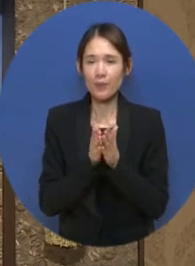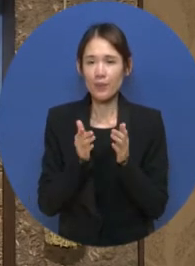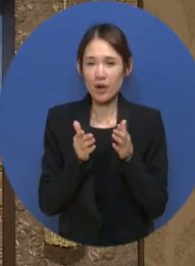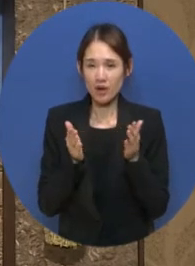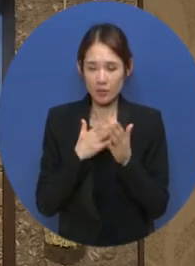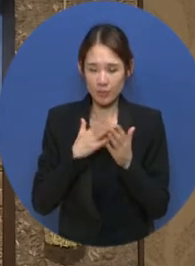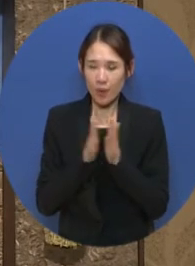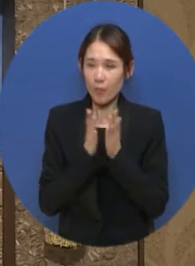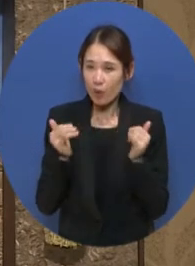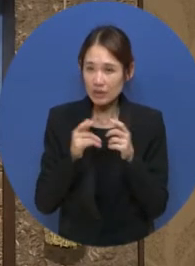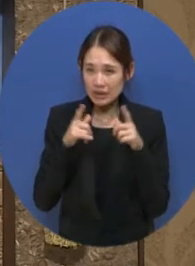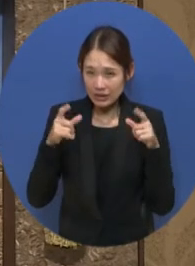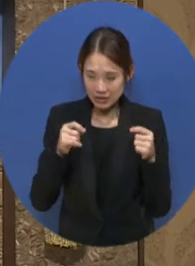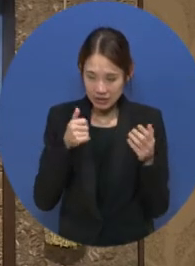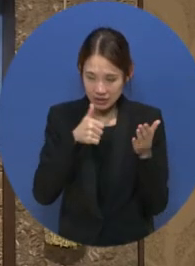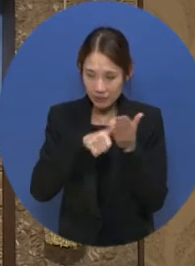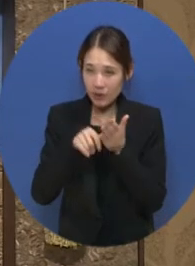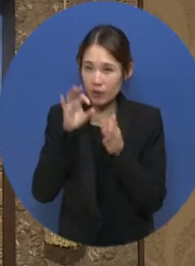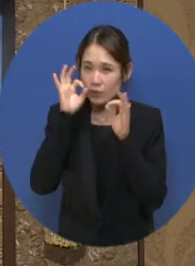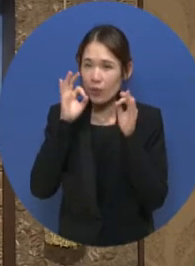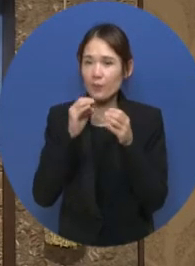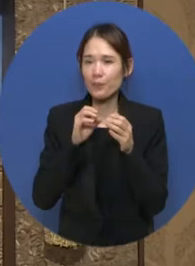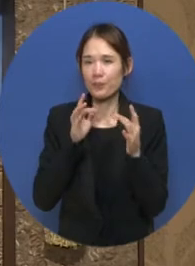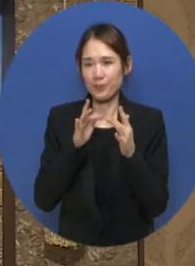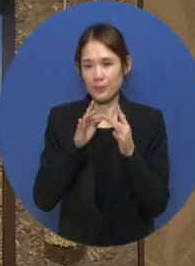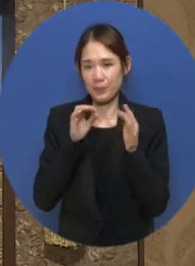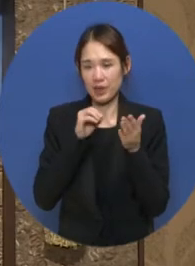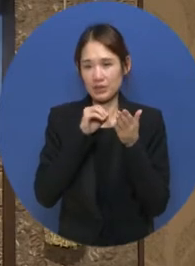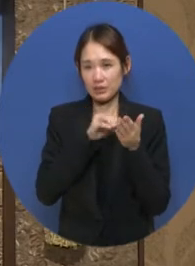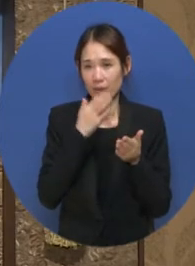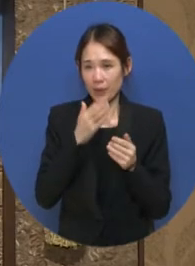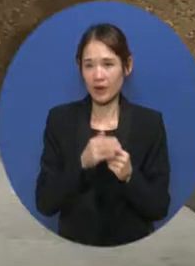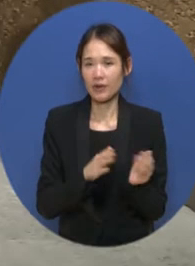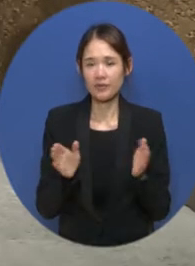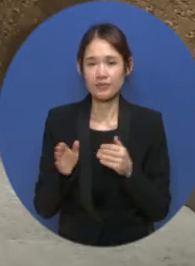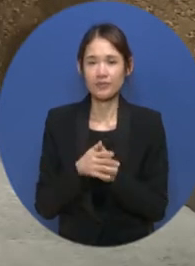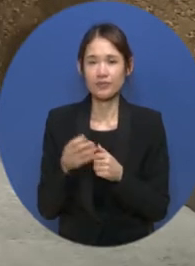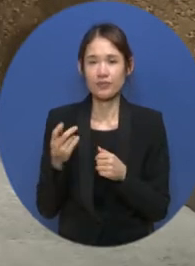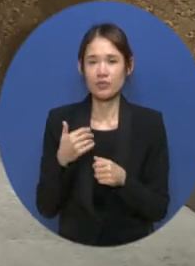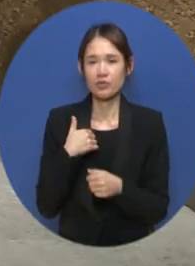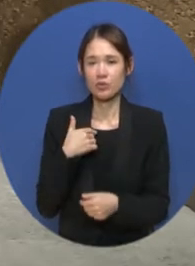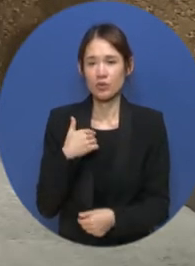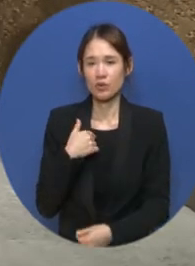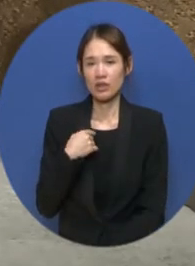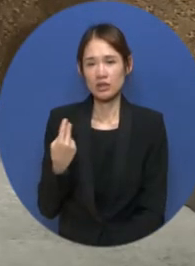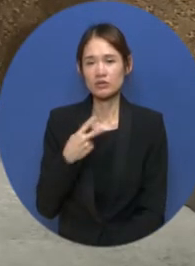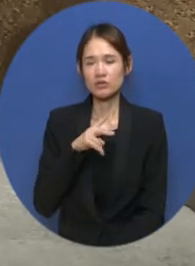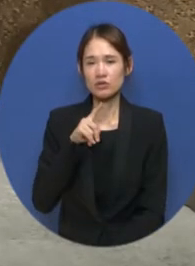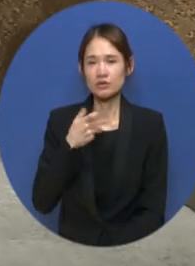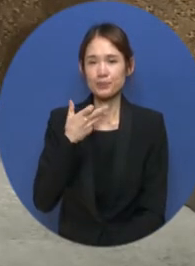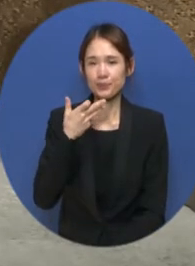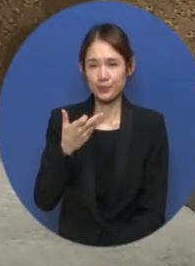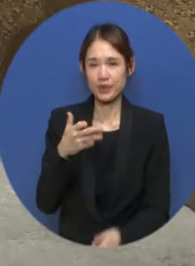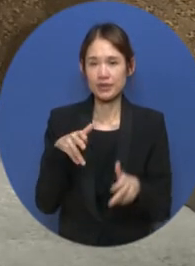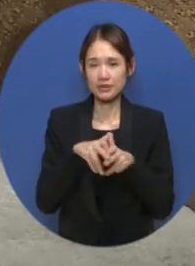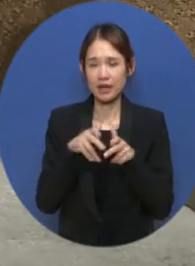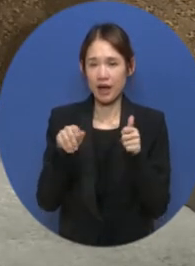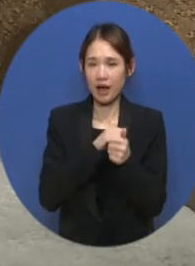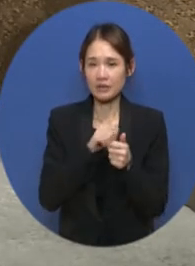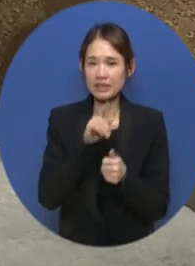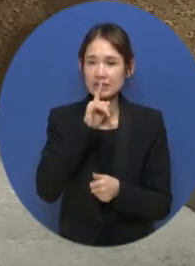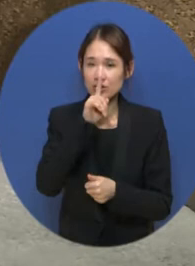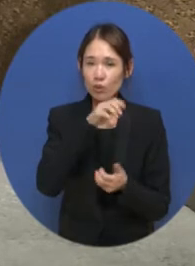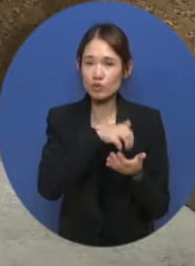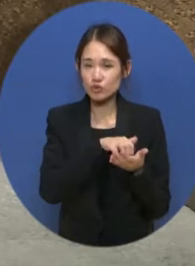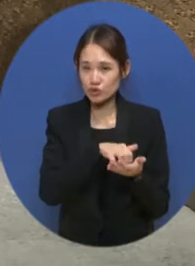거쳐 서서히 접속을 할 수 있도록 그렇게 되어 있습니다 4 그리고 이제 제가 2018년에 장애인 학교 신구가